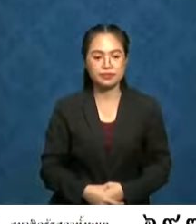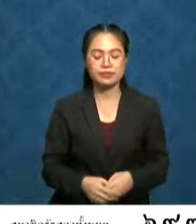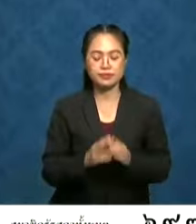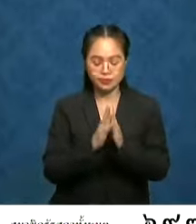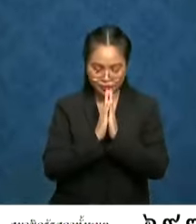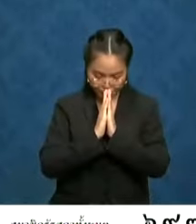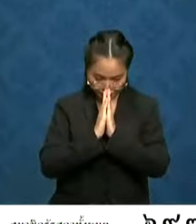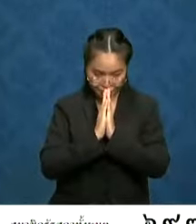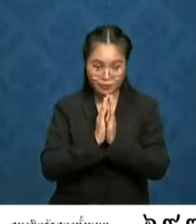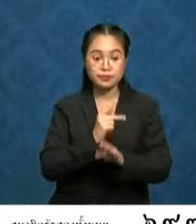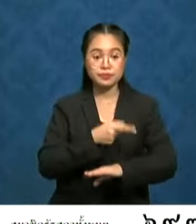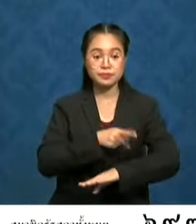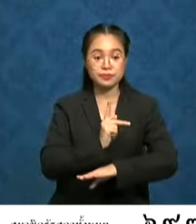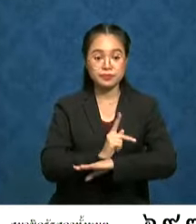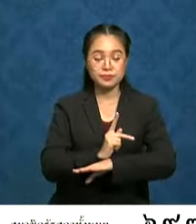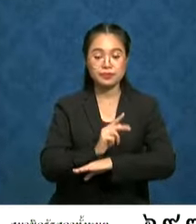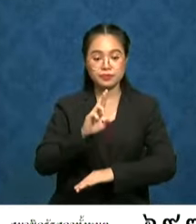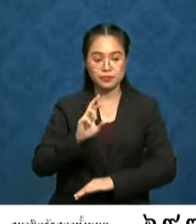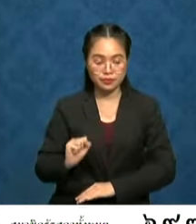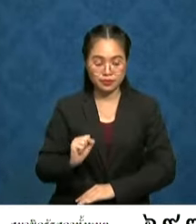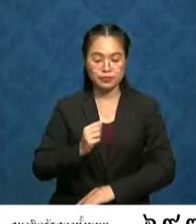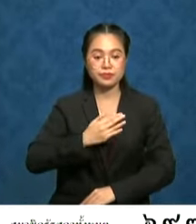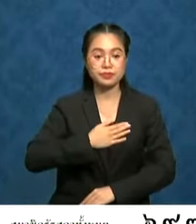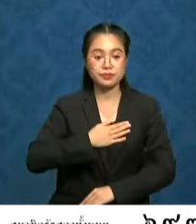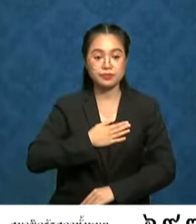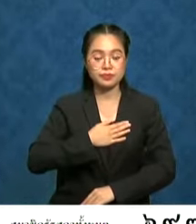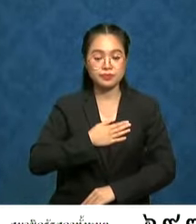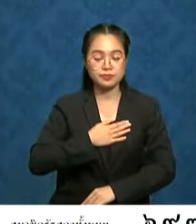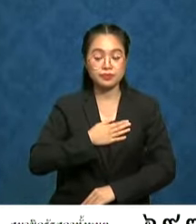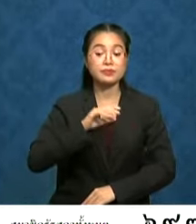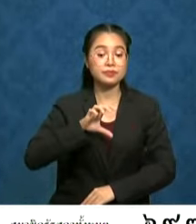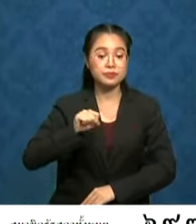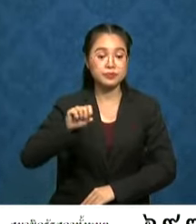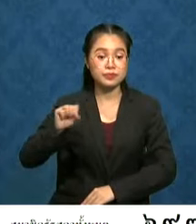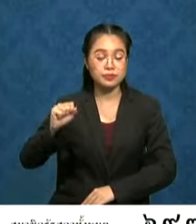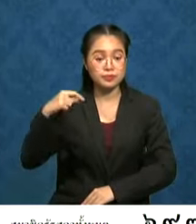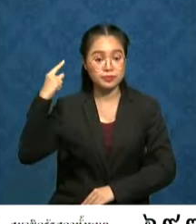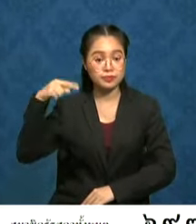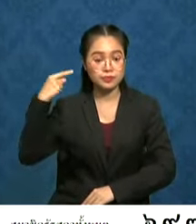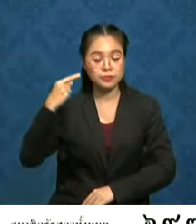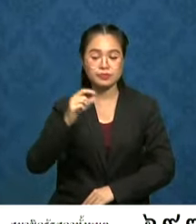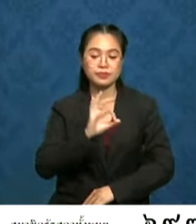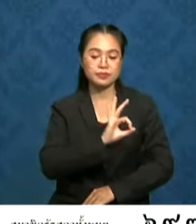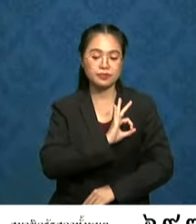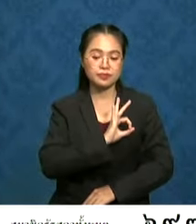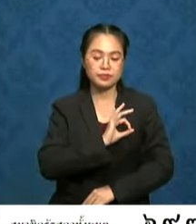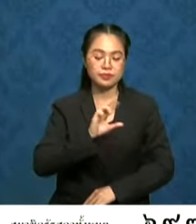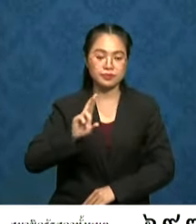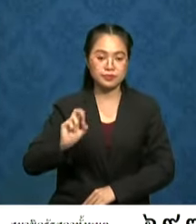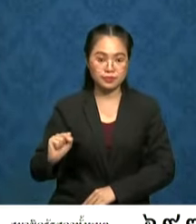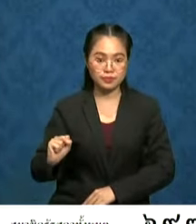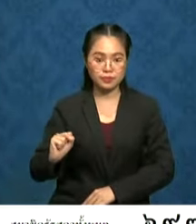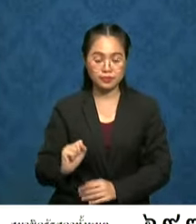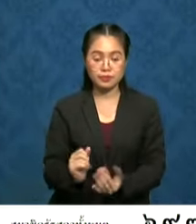เรียนประธานรัฐสภาที่เคารพดิฉันพุทธิตาชัยอนันต์ในฐานะสมาชิกรัฐสภา